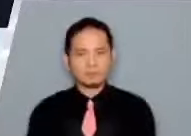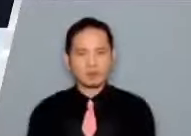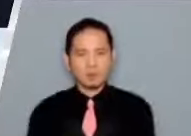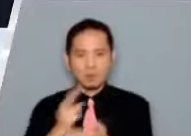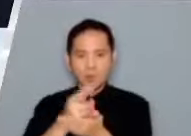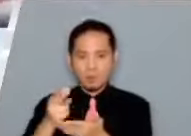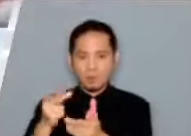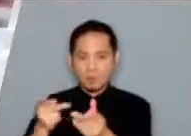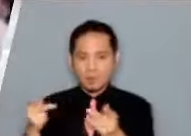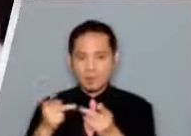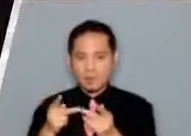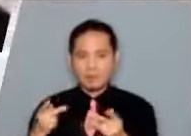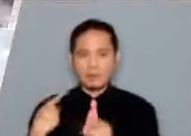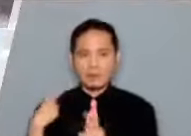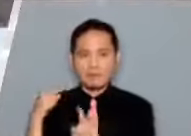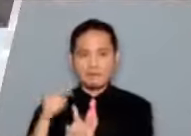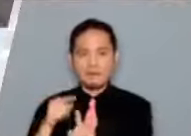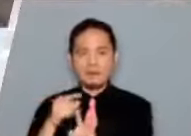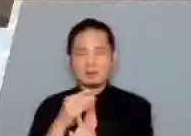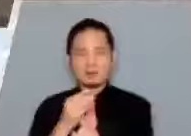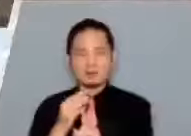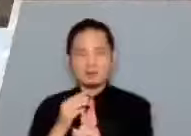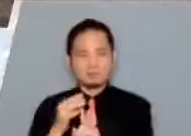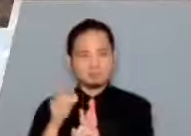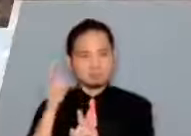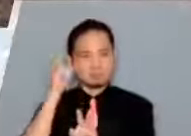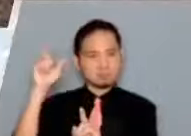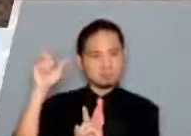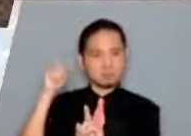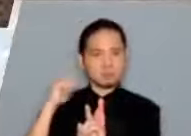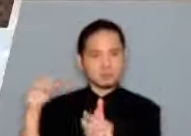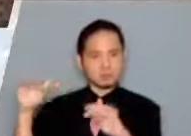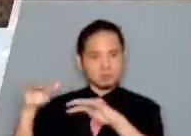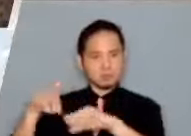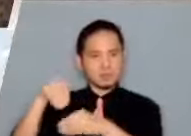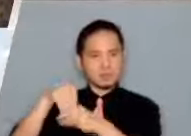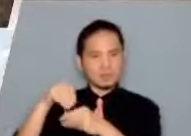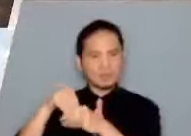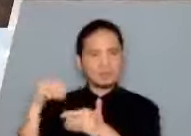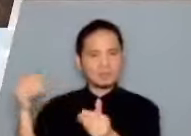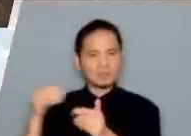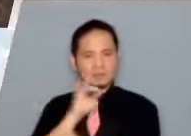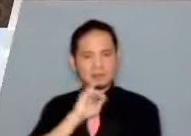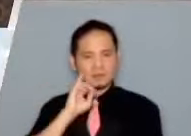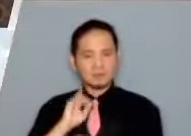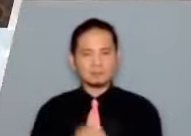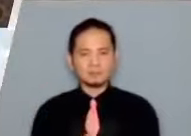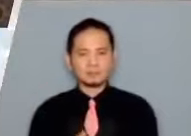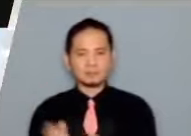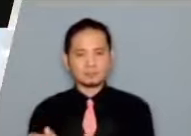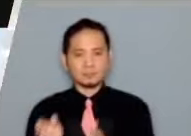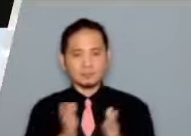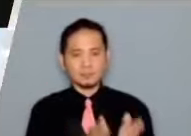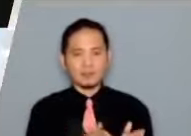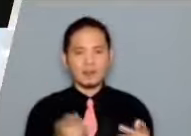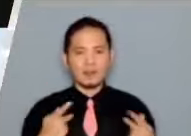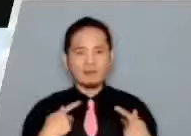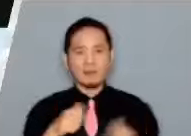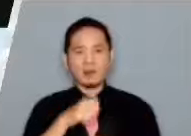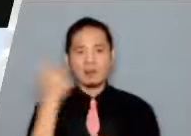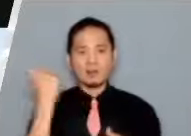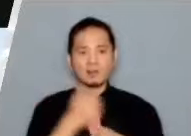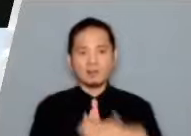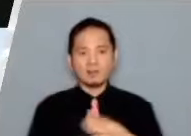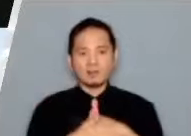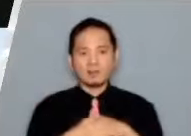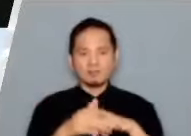relihiyong Islam. Sa Jakarta, Indonesia naman, naging taimtim ang pagsalubong sa unang gabi ng Ramadan. Dasal din nila ang kapayapaan